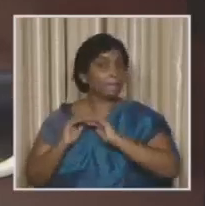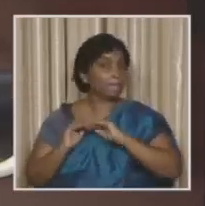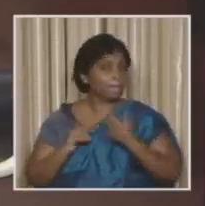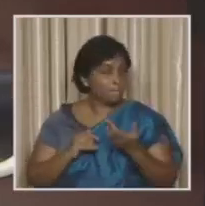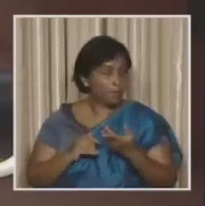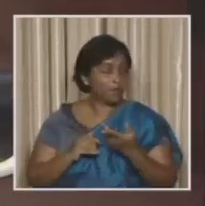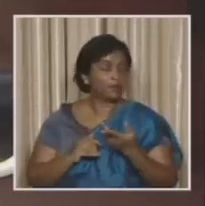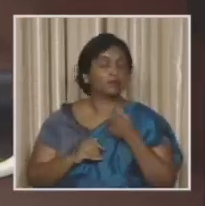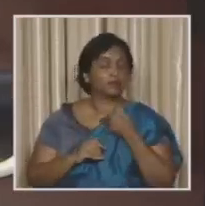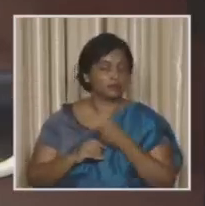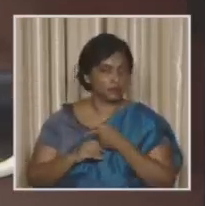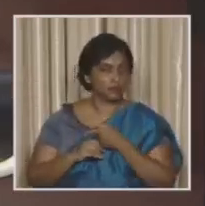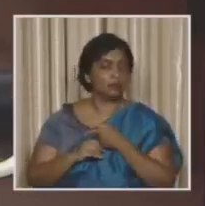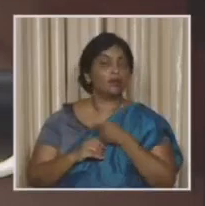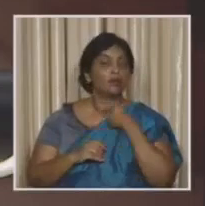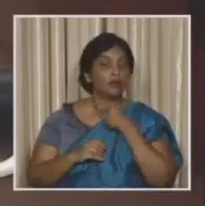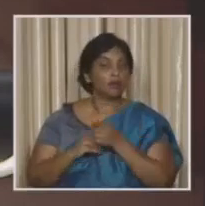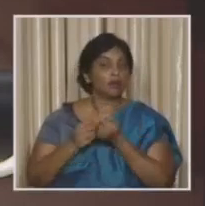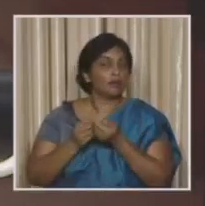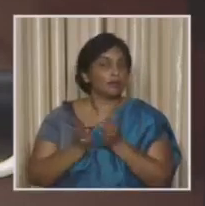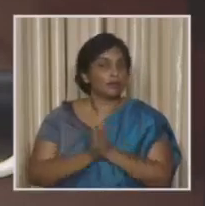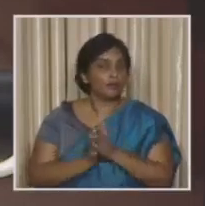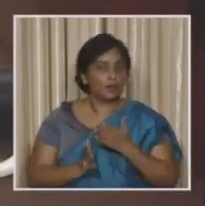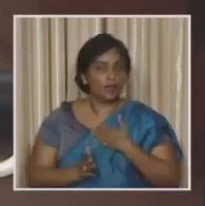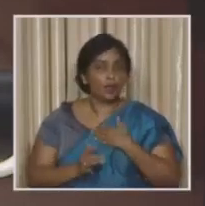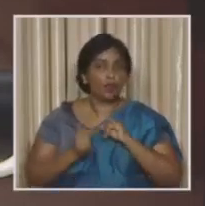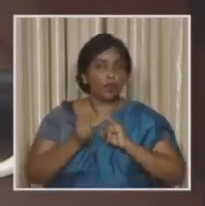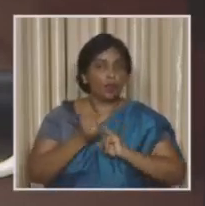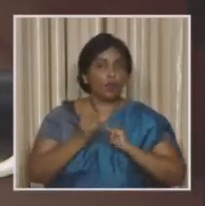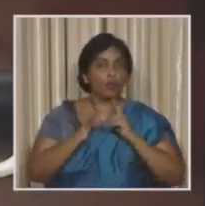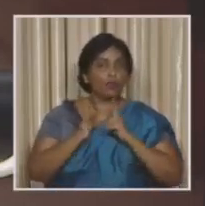තමයි ඔහුගේ අතින් සොනික් කියන